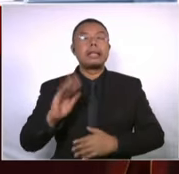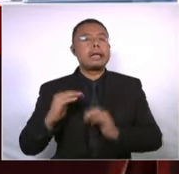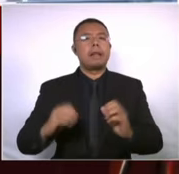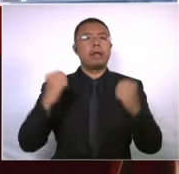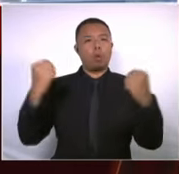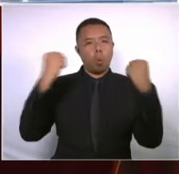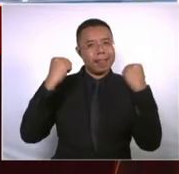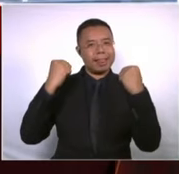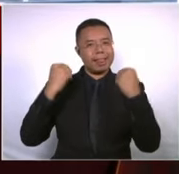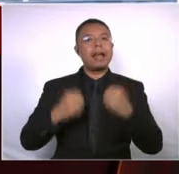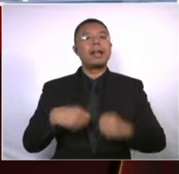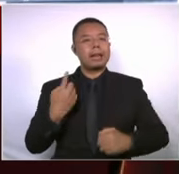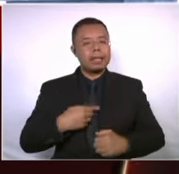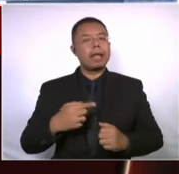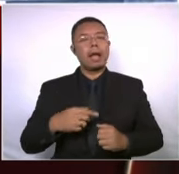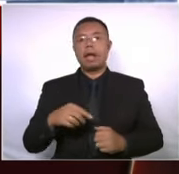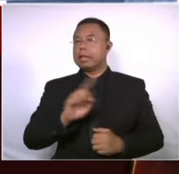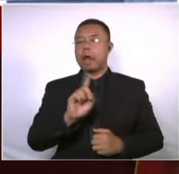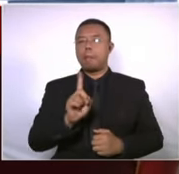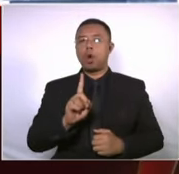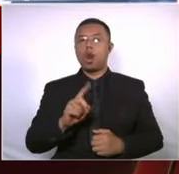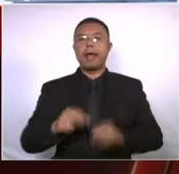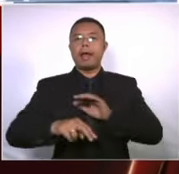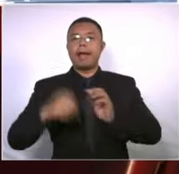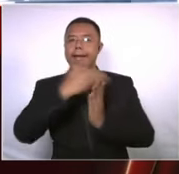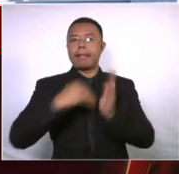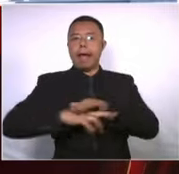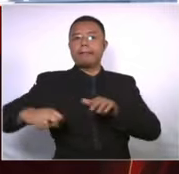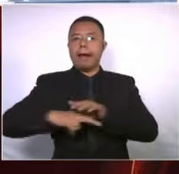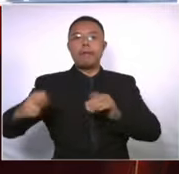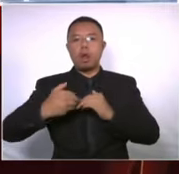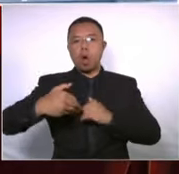sebaik-baiknya agar kita tidak selalu kecolongan